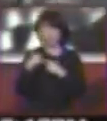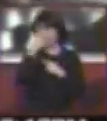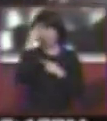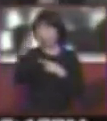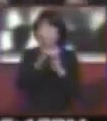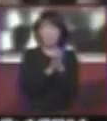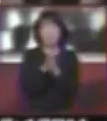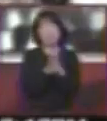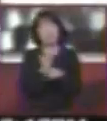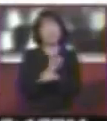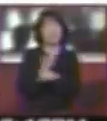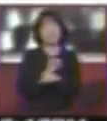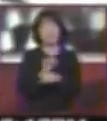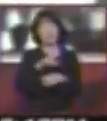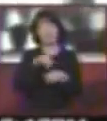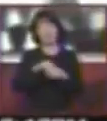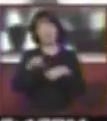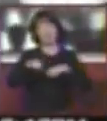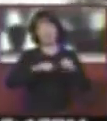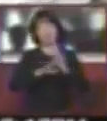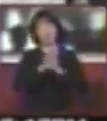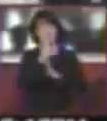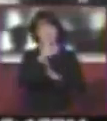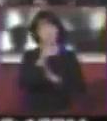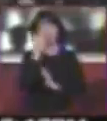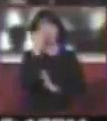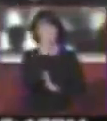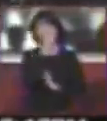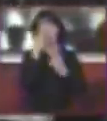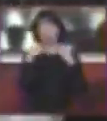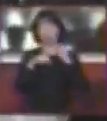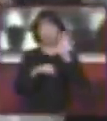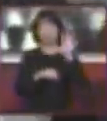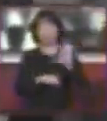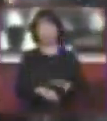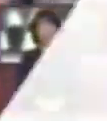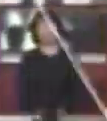aktibong-aktibo ito sa sports development. Trish Roque, News 5.